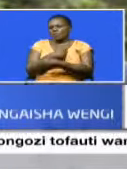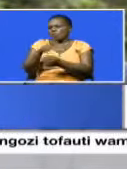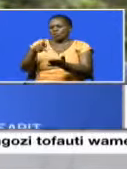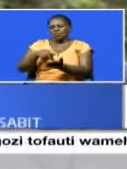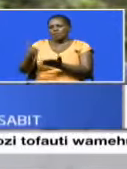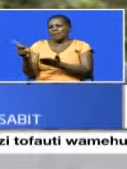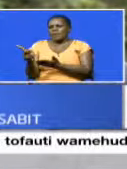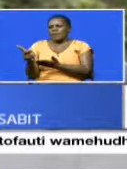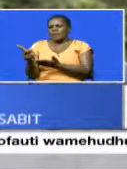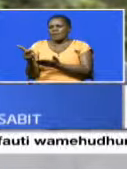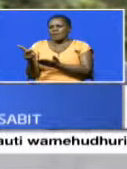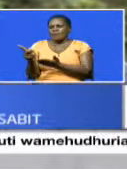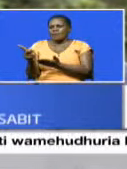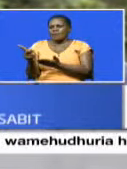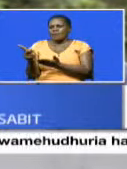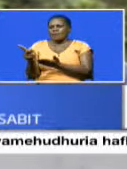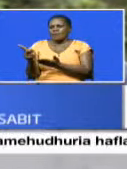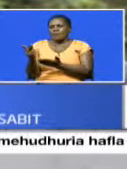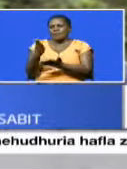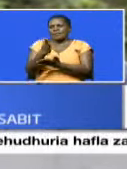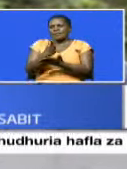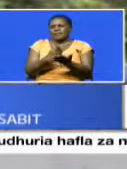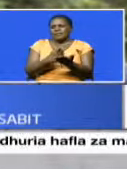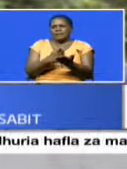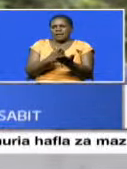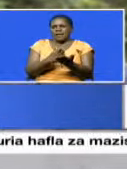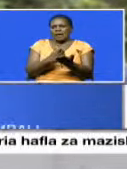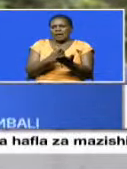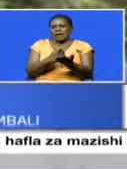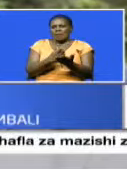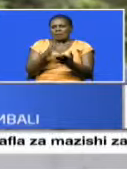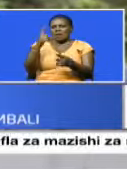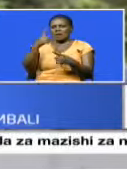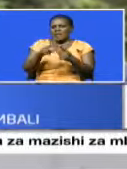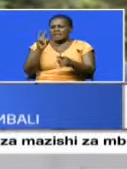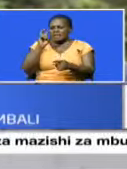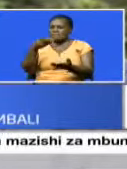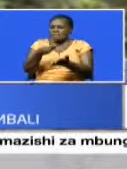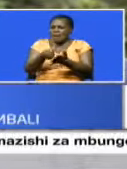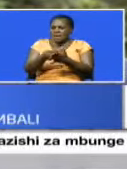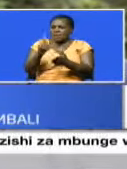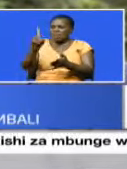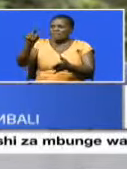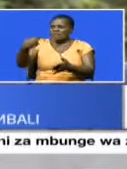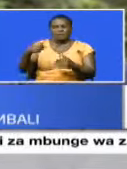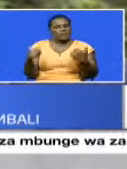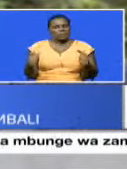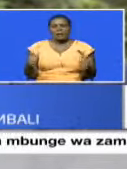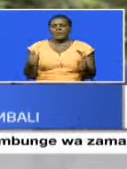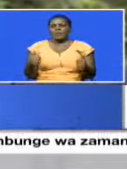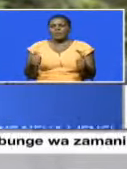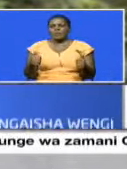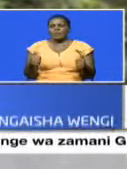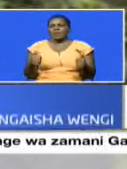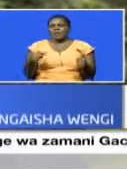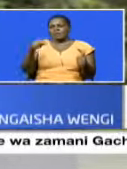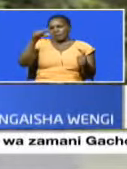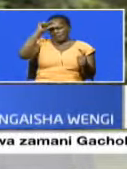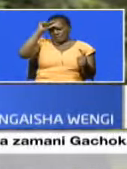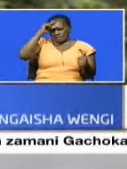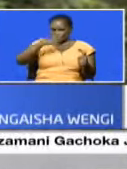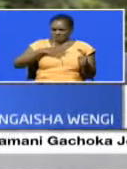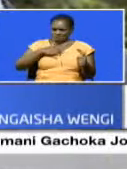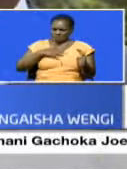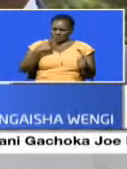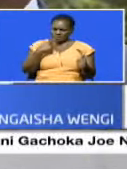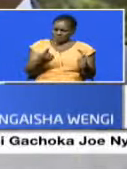afford, some of them even finish a year without seeing 1,000 Kenya shilling note, right? So as a government, we